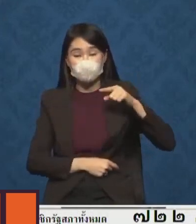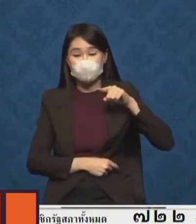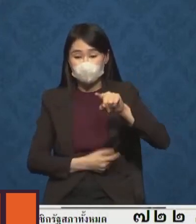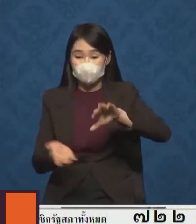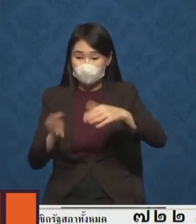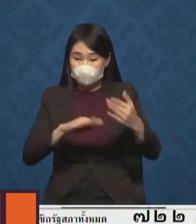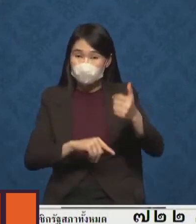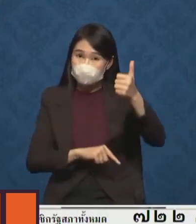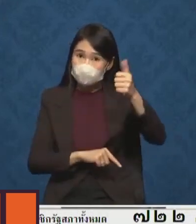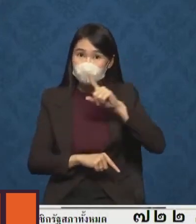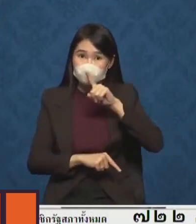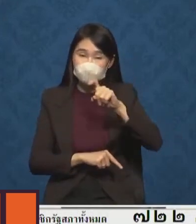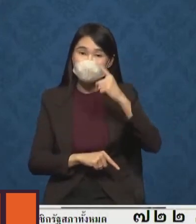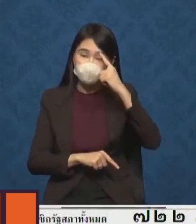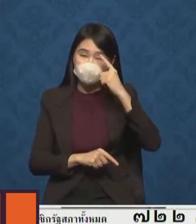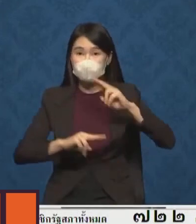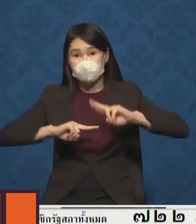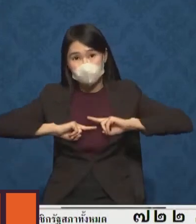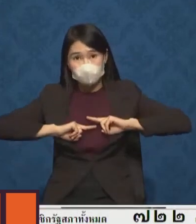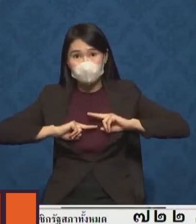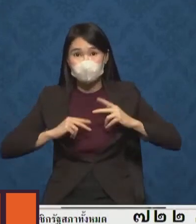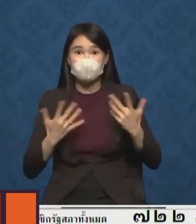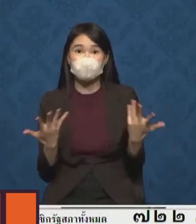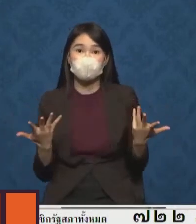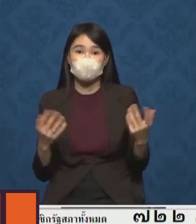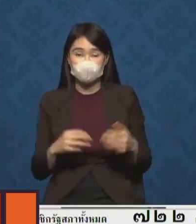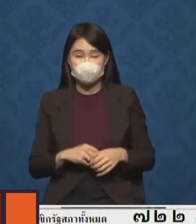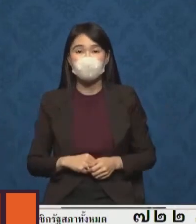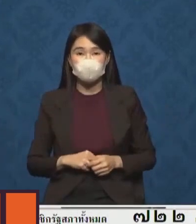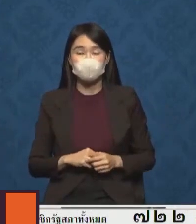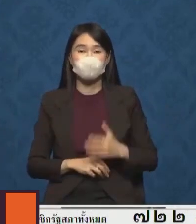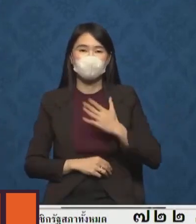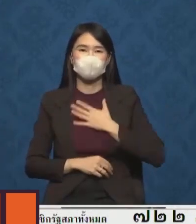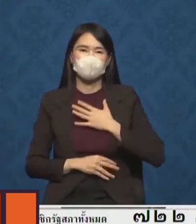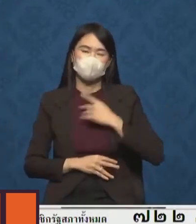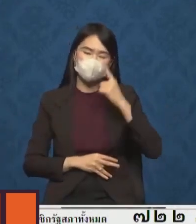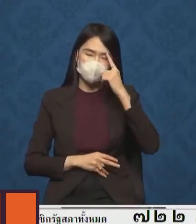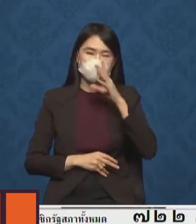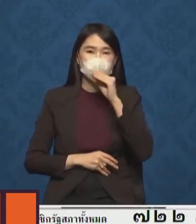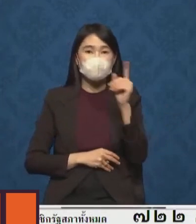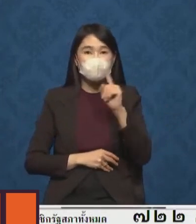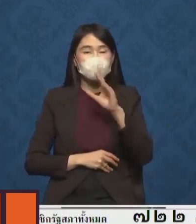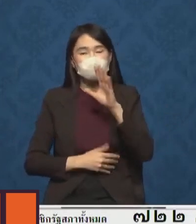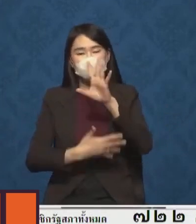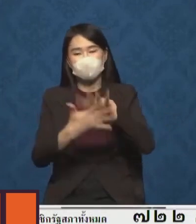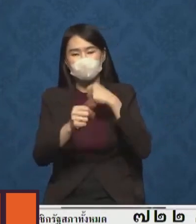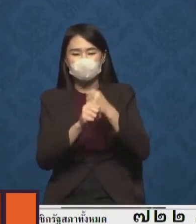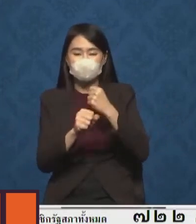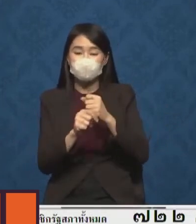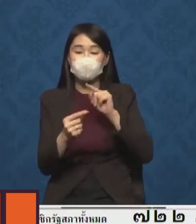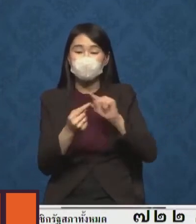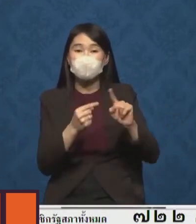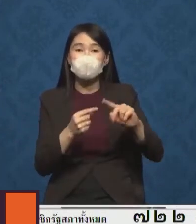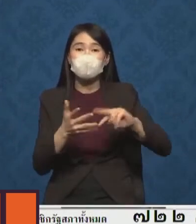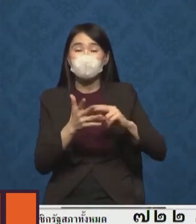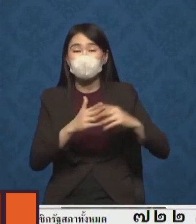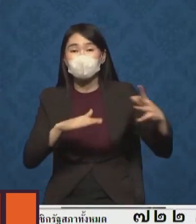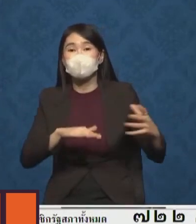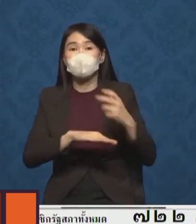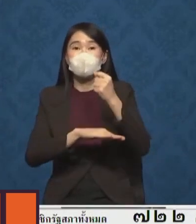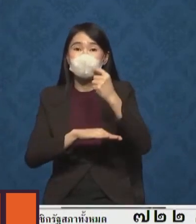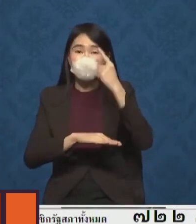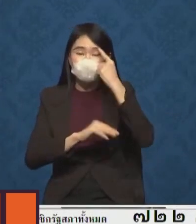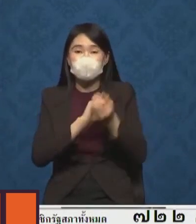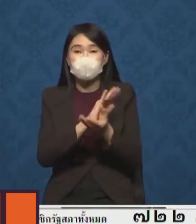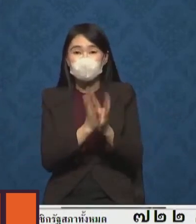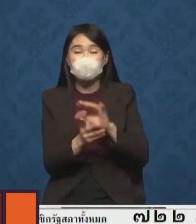นั่เปนสงทถูกประดิสรางข้นมาทั้นั้นผมไม่ปฏิเศษวาการนำเนินการขพักการเมืองนั้น สามารถเป